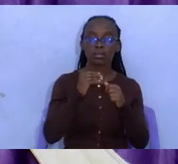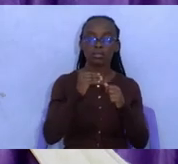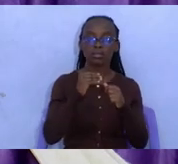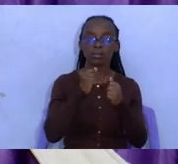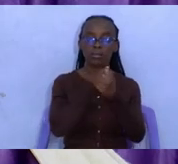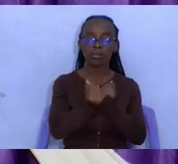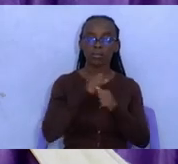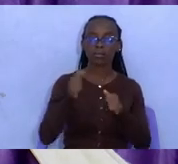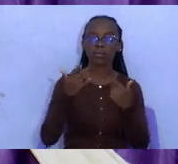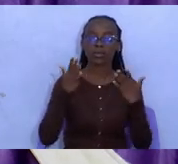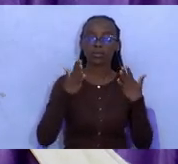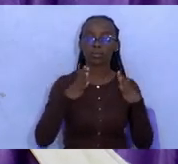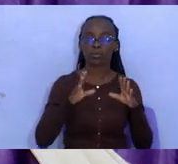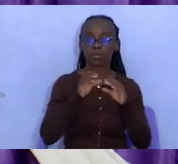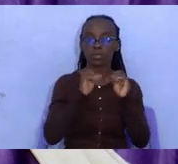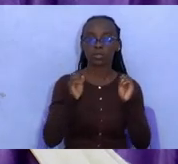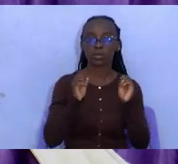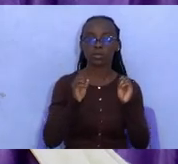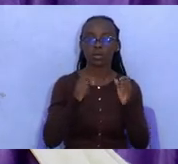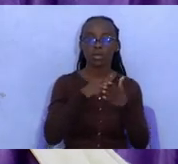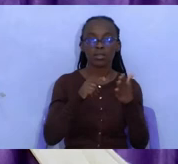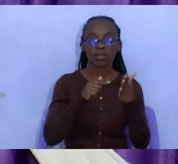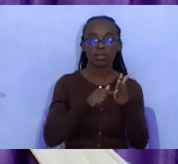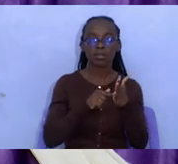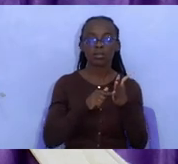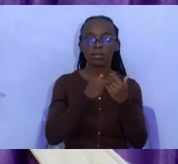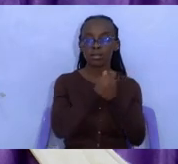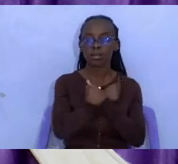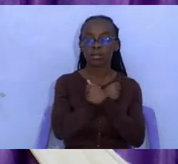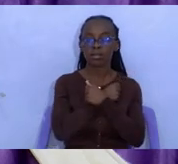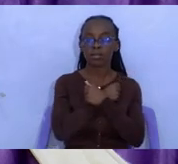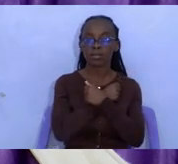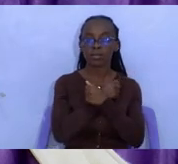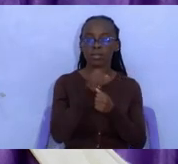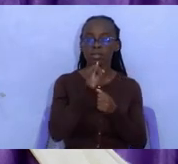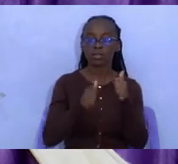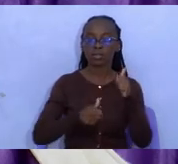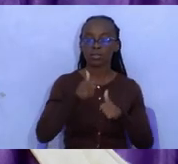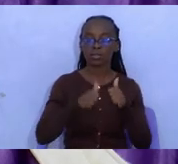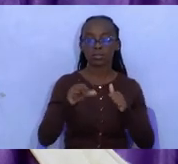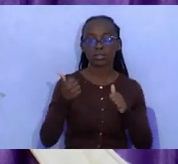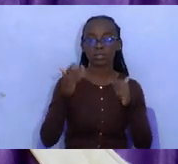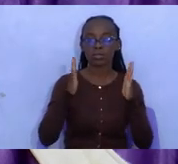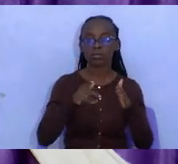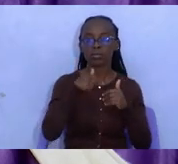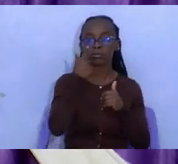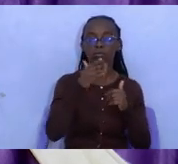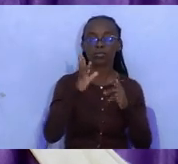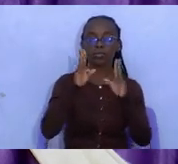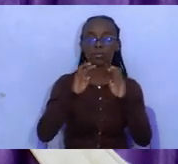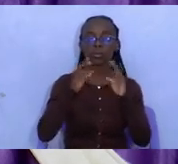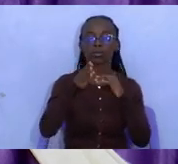upendeleo. Nataka tuelewe vizuri hiyo upendeleo ni gani. Mungu hana upendeleo. Yeyote anajitia nia ya